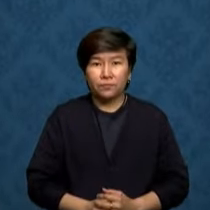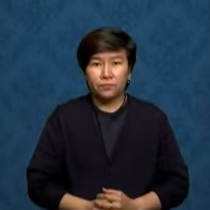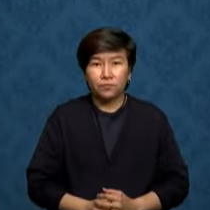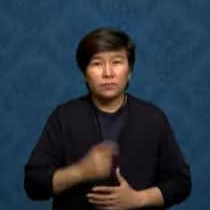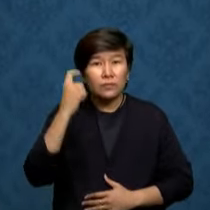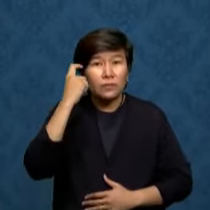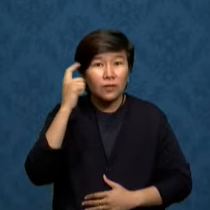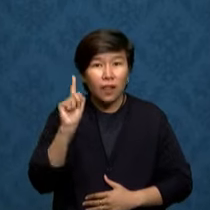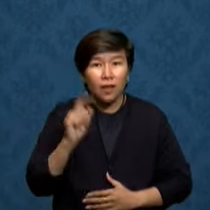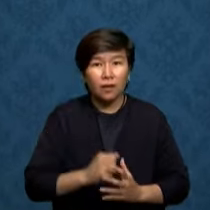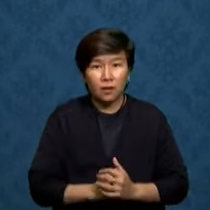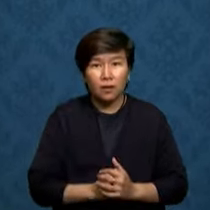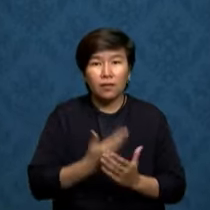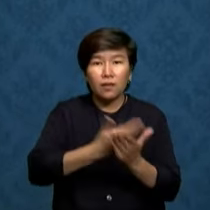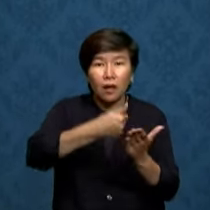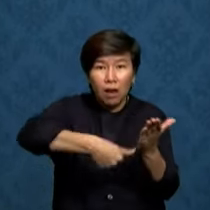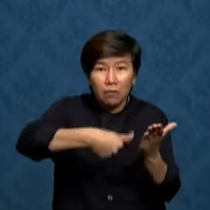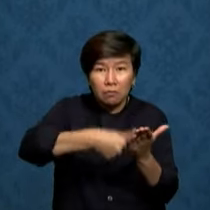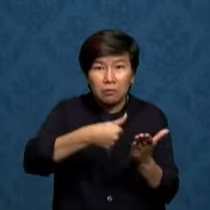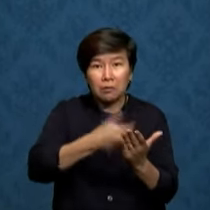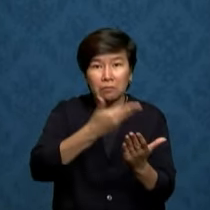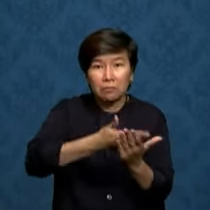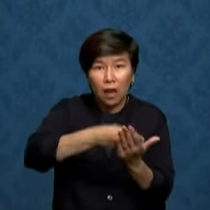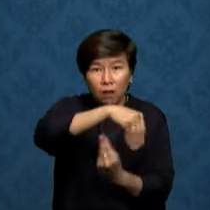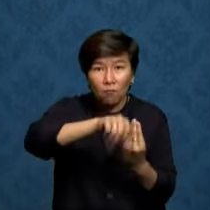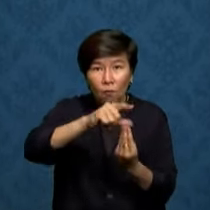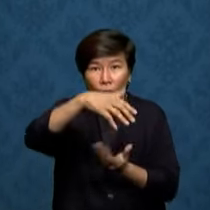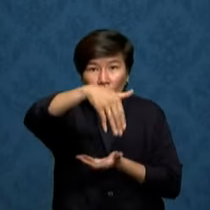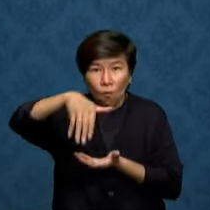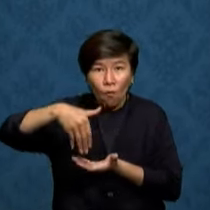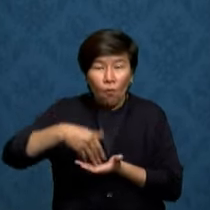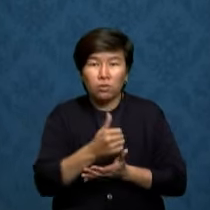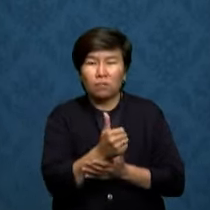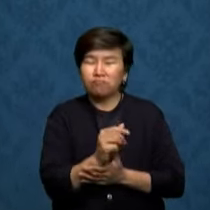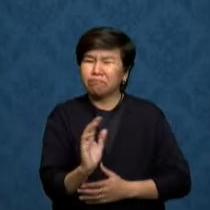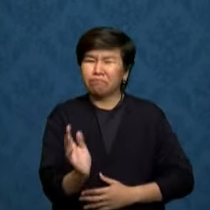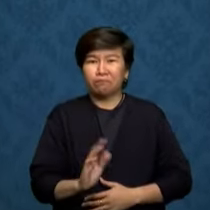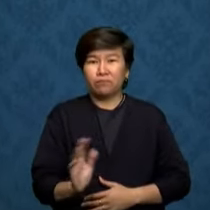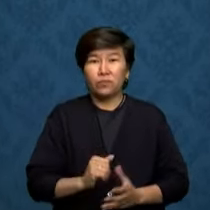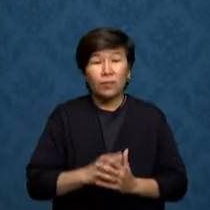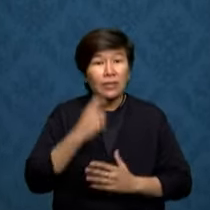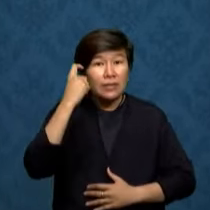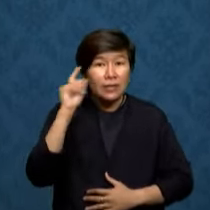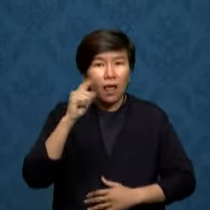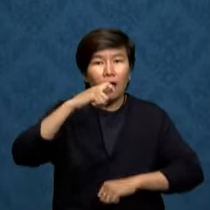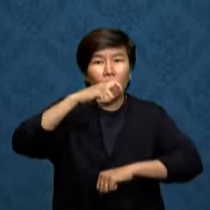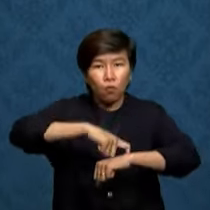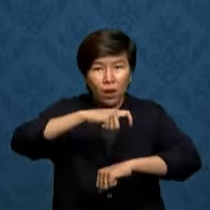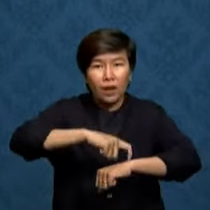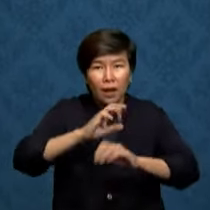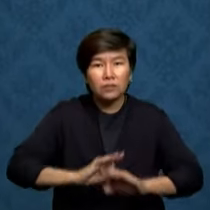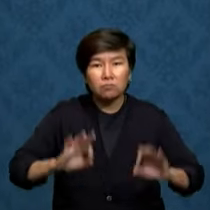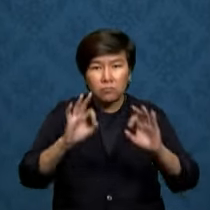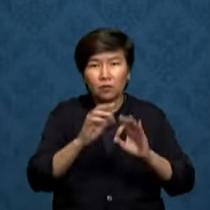ท่านบอกว่าจะเก็บภาษีได้เท่าโน้นเท่านี้นะครับผมคิดว่าวันนี้ต้องยอมรับว่ามันถึงเวลาที่เหมาะสม